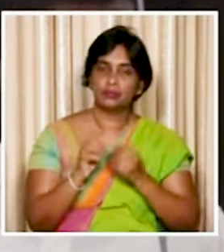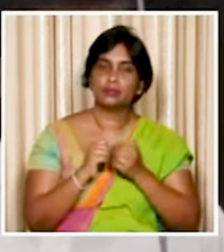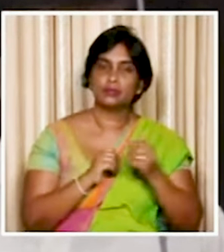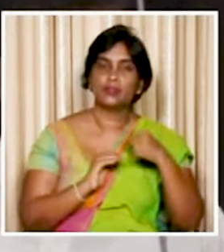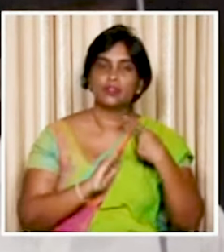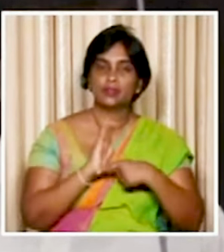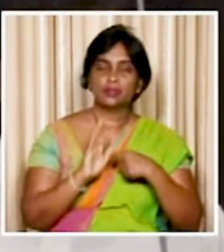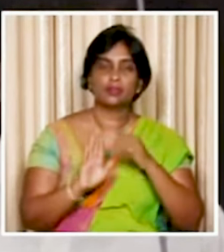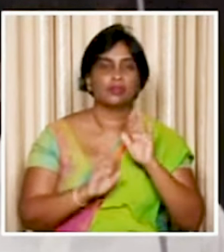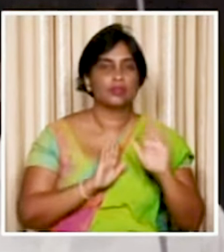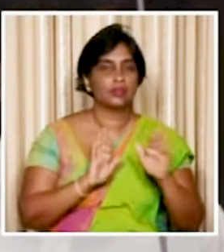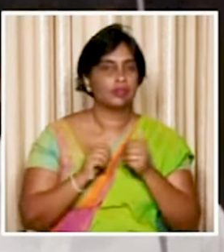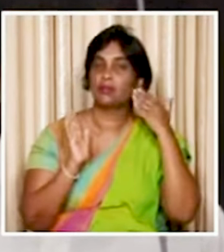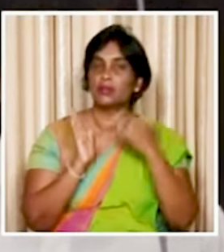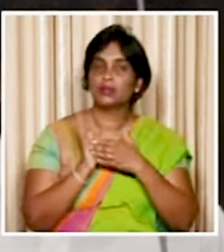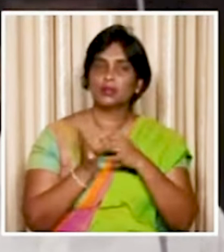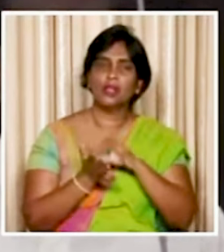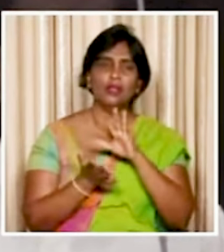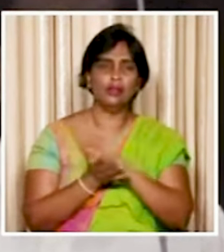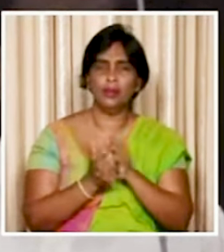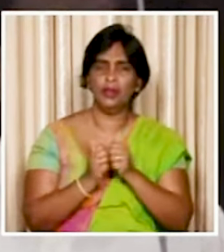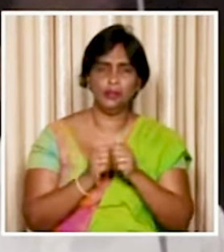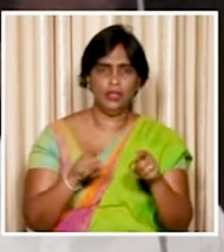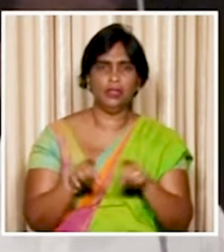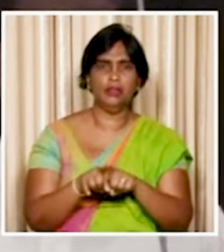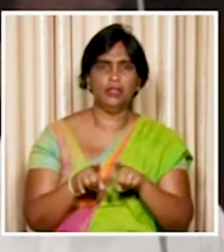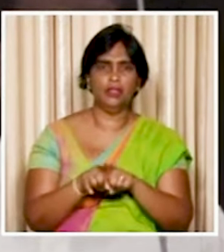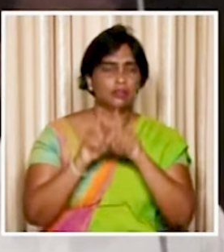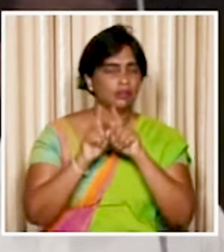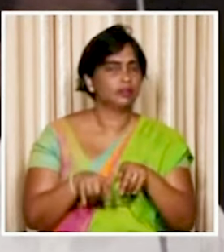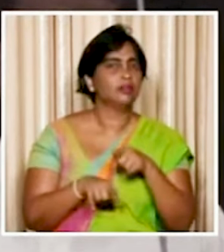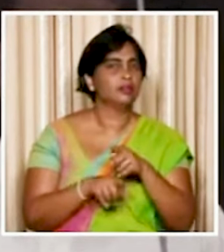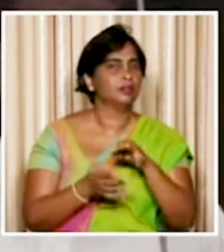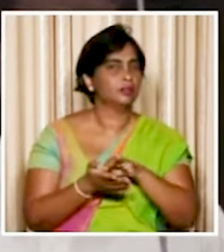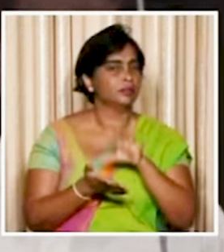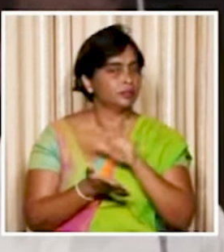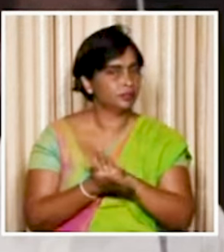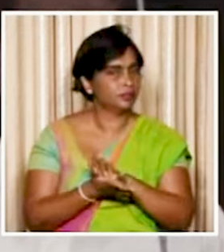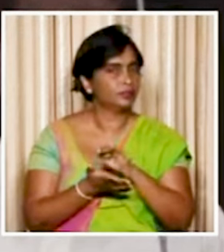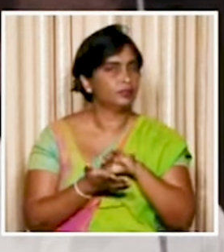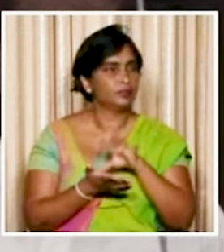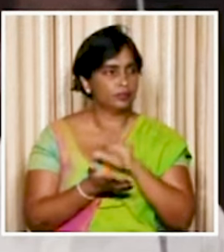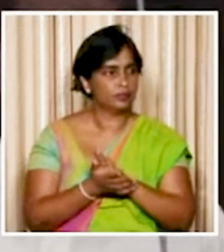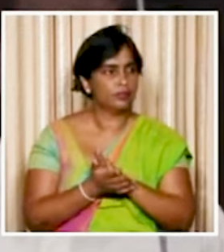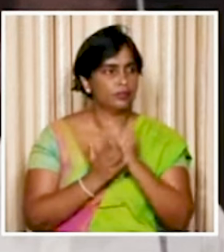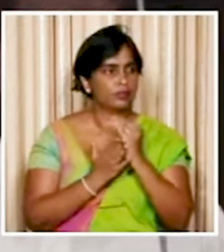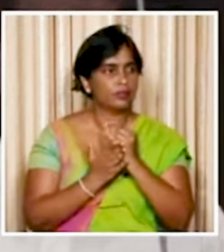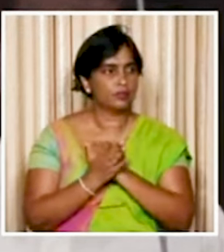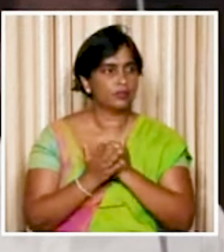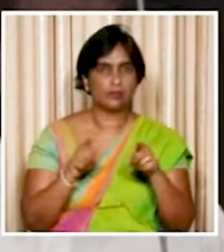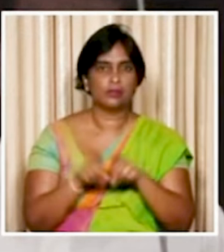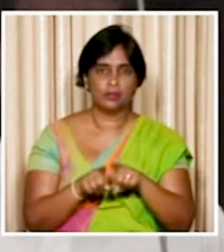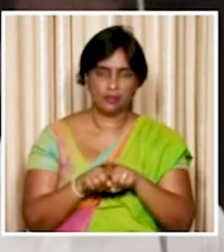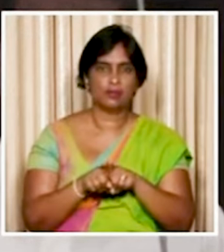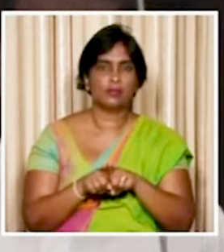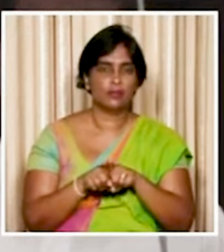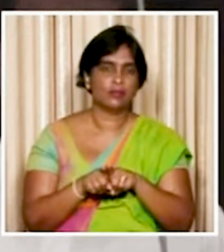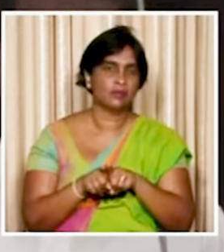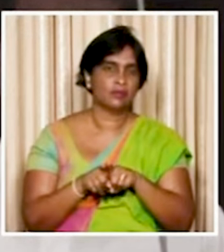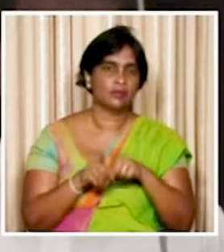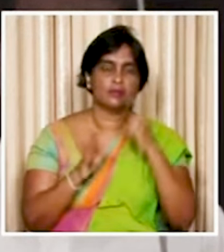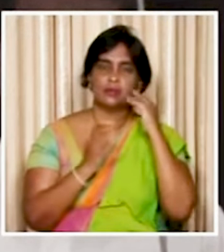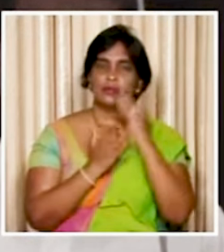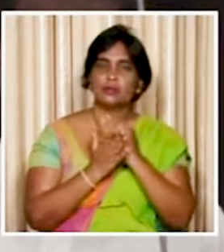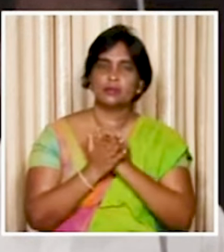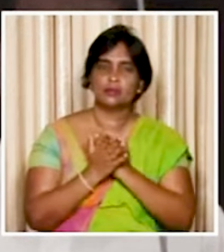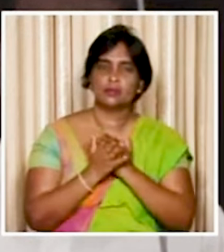எடுத்த இனரீதியான தீர்மானத்தின் அடிப்படையில் தான் இந்த பொருளாதார நெருக்கடியும் ஏற்பட்டது என்பது